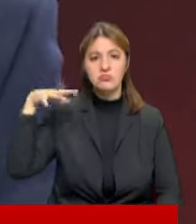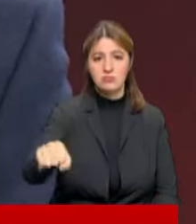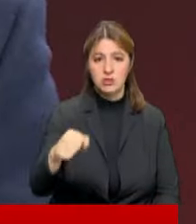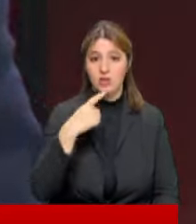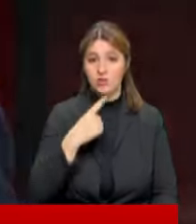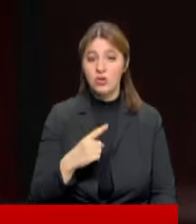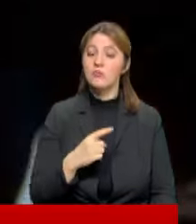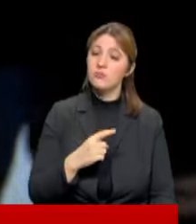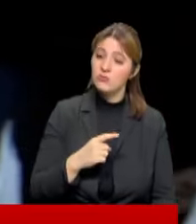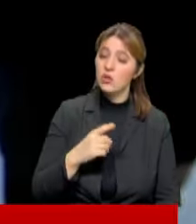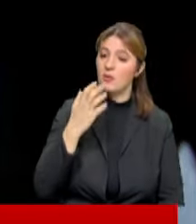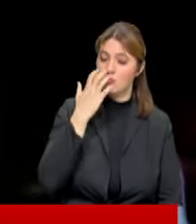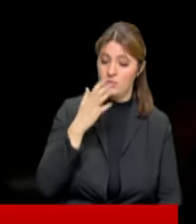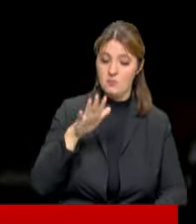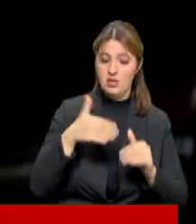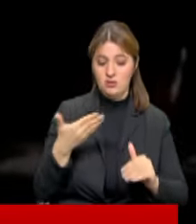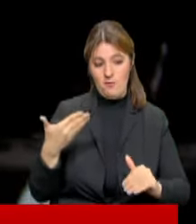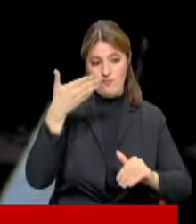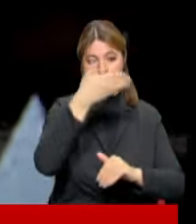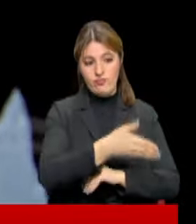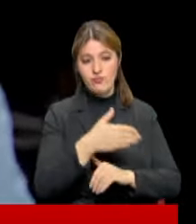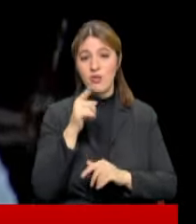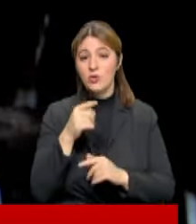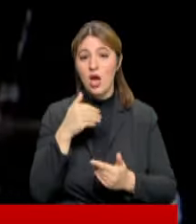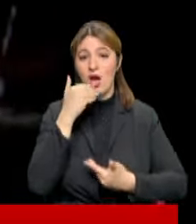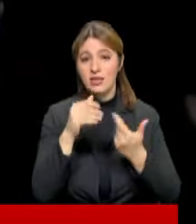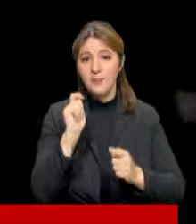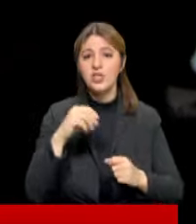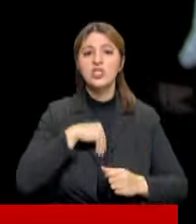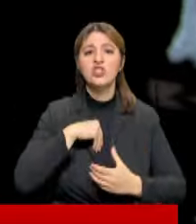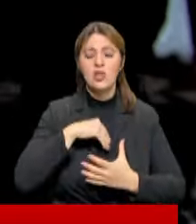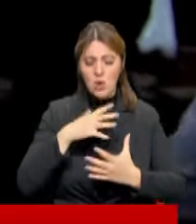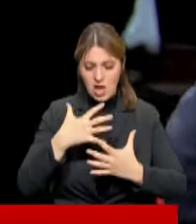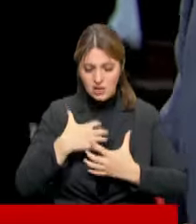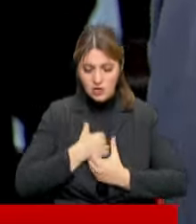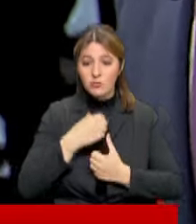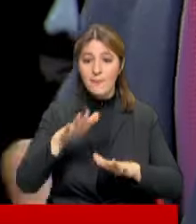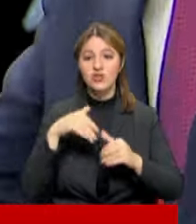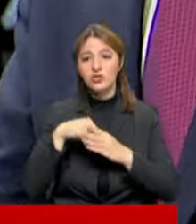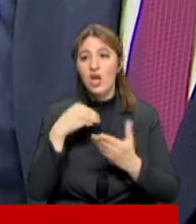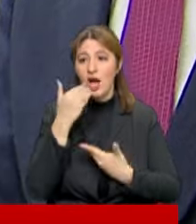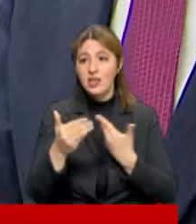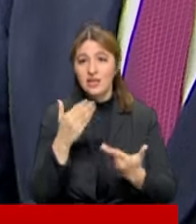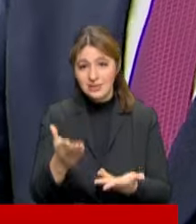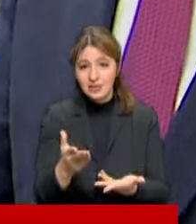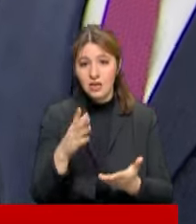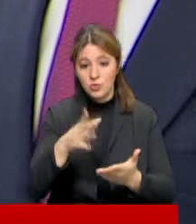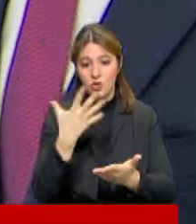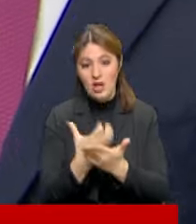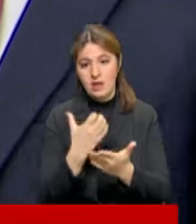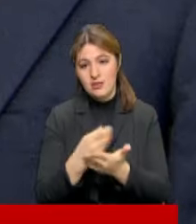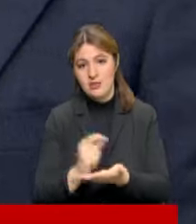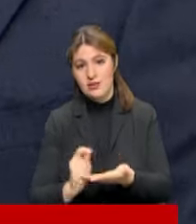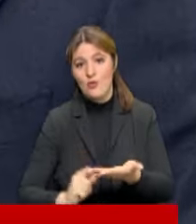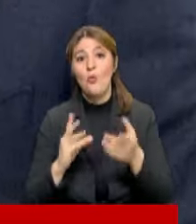der Mustafa Kemal Paşa daha sonra meclise gittiğinde bunu anlatır içine işlemiş bu mecliste anlatır zabıt ceridesi geçer ben oradan